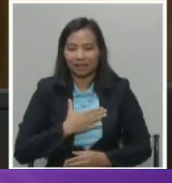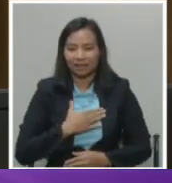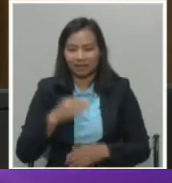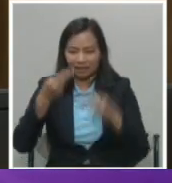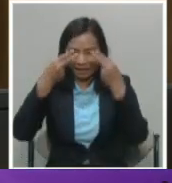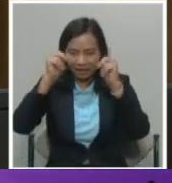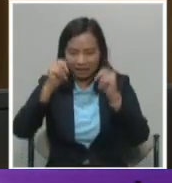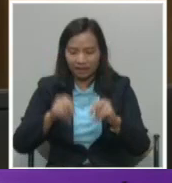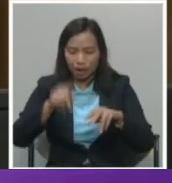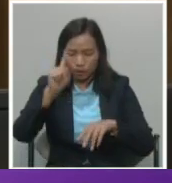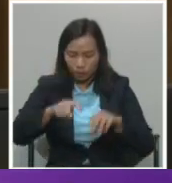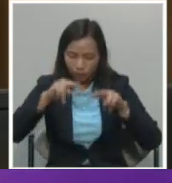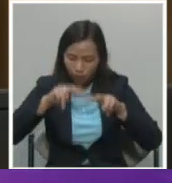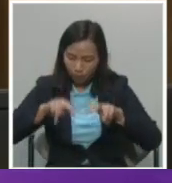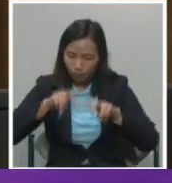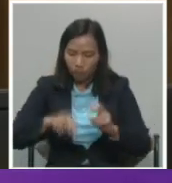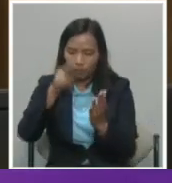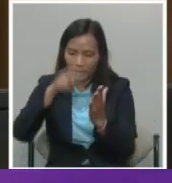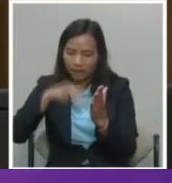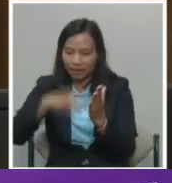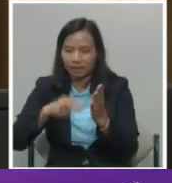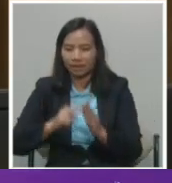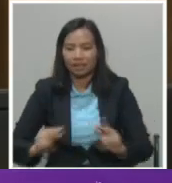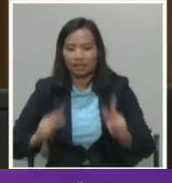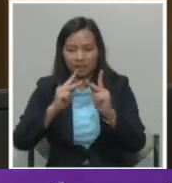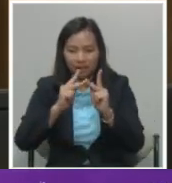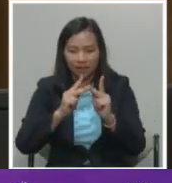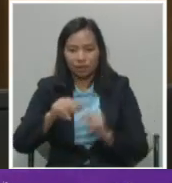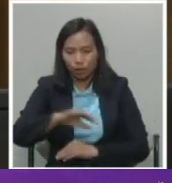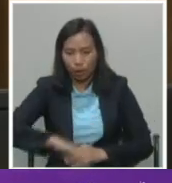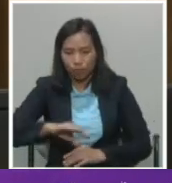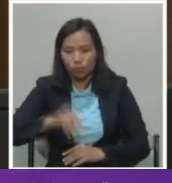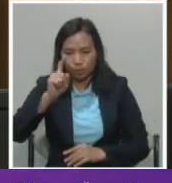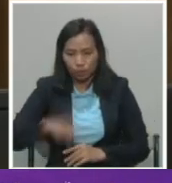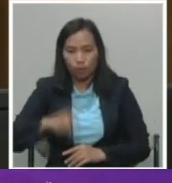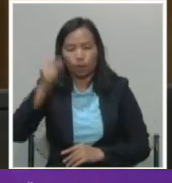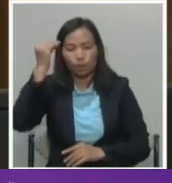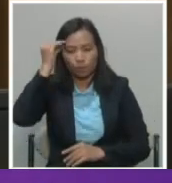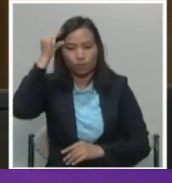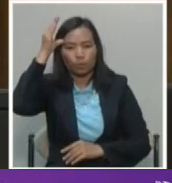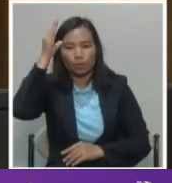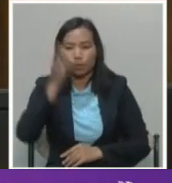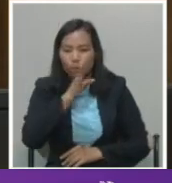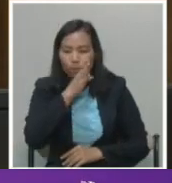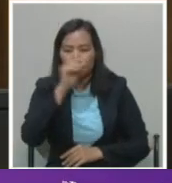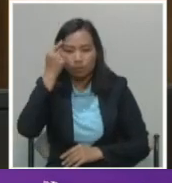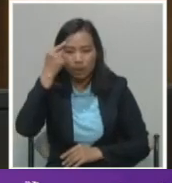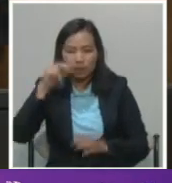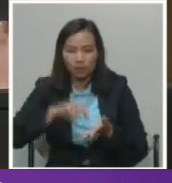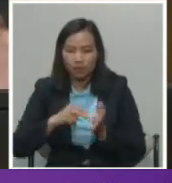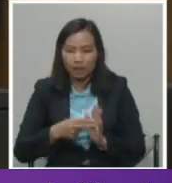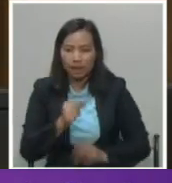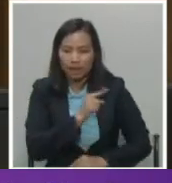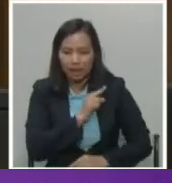ายกก็ต้องศึกษาทุกเรื่องนะทุกเรื่องทุกกระทรวงผมต้องรู้เรื่องไม่รู้เรื่องผมก็รับผิดชอบไม่ได้นะครับวันนี้ก็มีท่านรองรัฐมนตรี